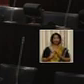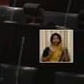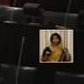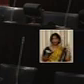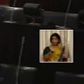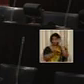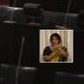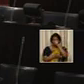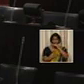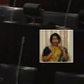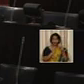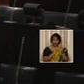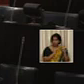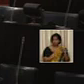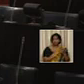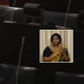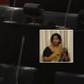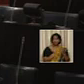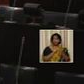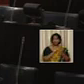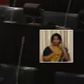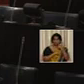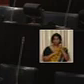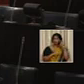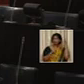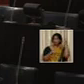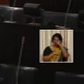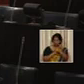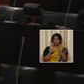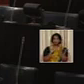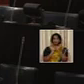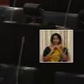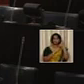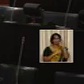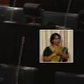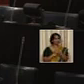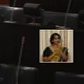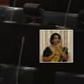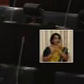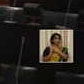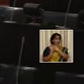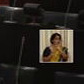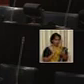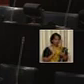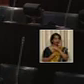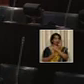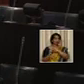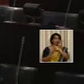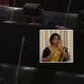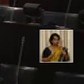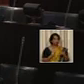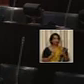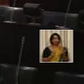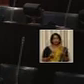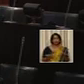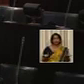තියෙන විදියට ඒ අයගේ ගෙවල් වලින් අකාම එක කැන්සල් කරගන්න ඒ අයගේ ඒ රටේ ගිහිලා ගෙදරට ගියාම ඒ රටින් යම් මුදලක් අය කරනවා ඒ මුදල ගෙවන්නේ